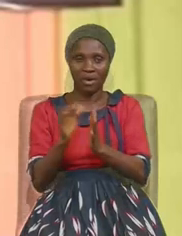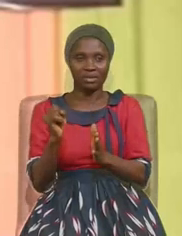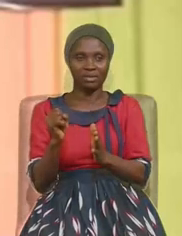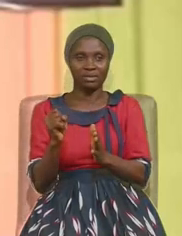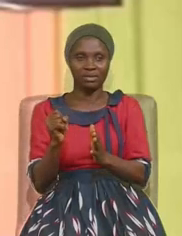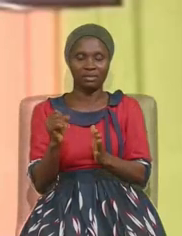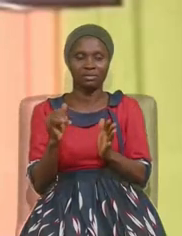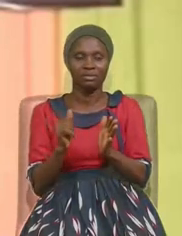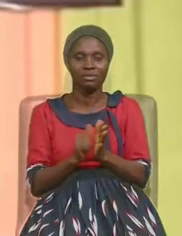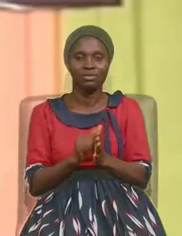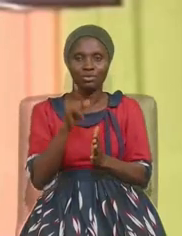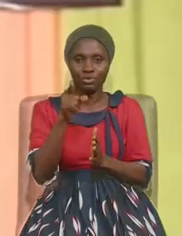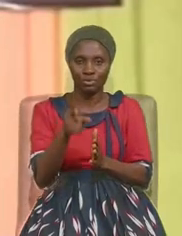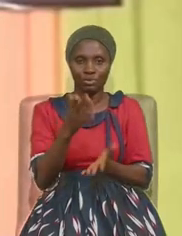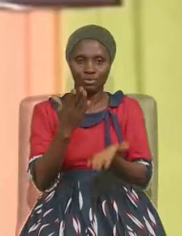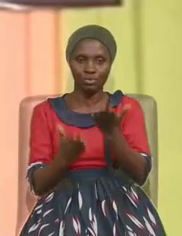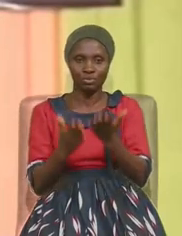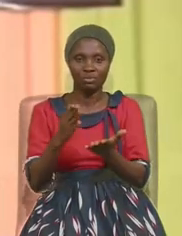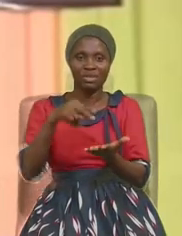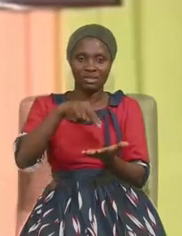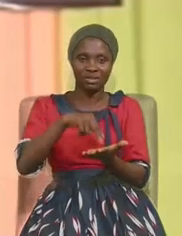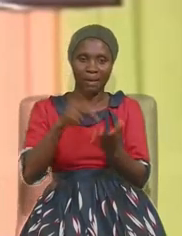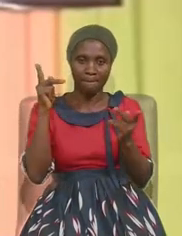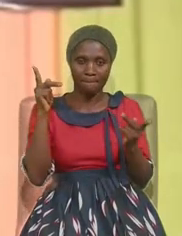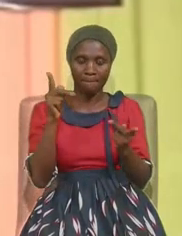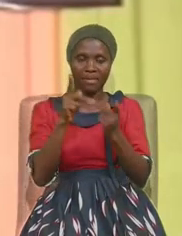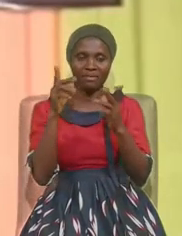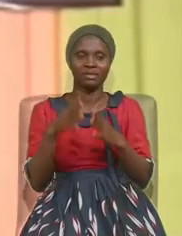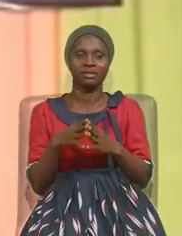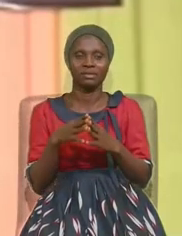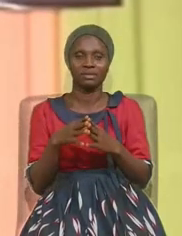afin que, parfait et pleinement persuadé,